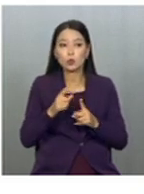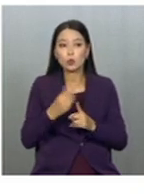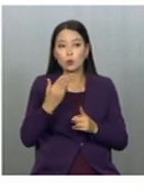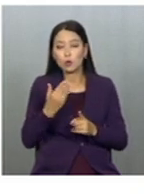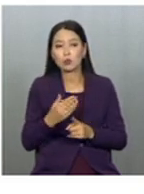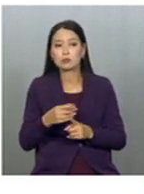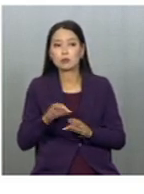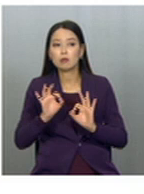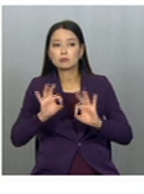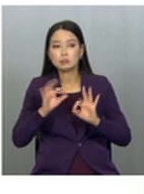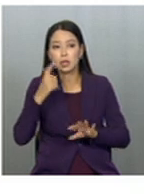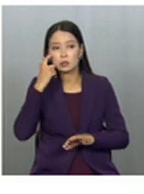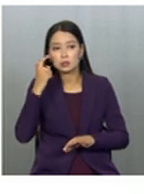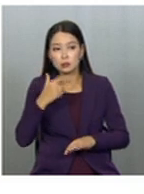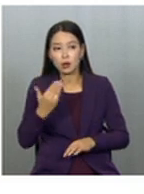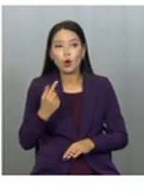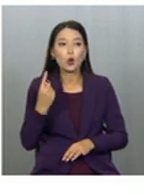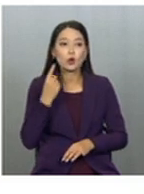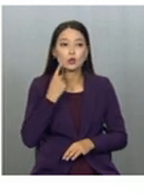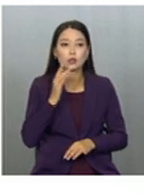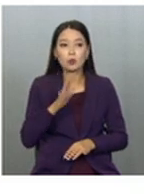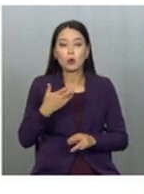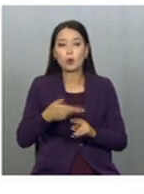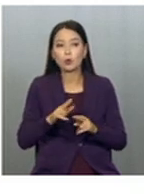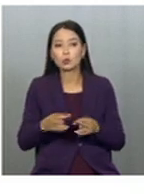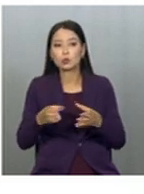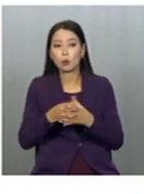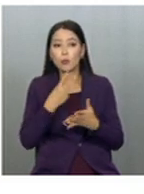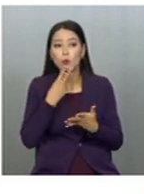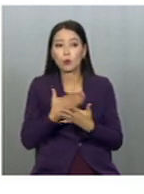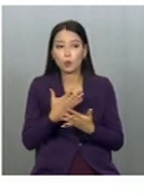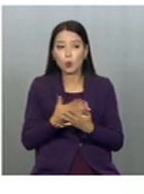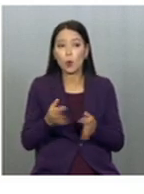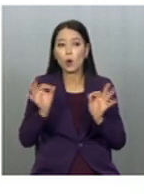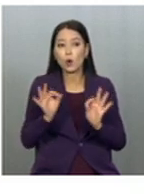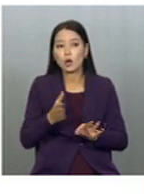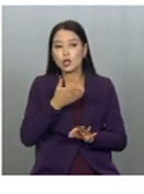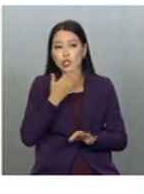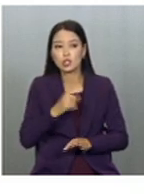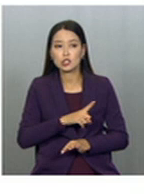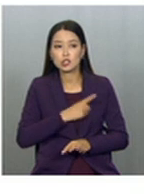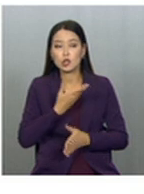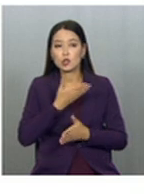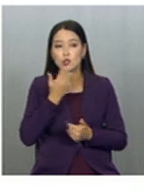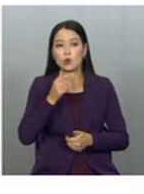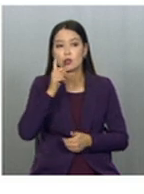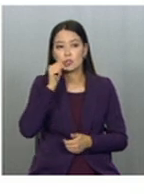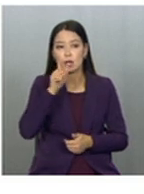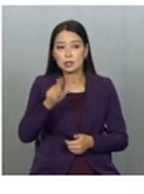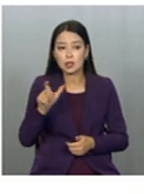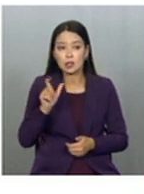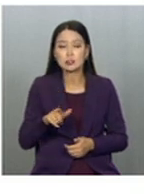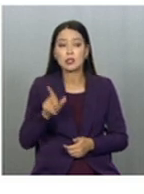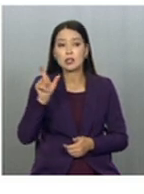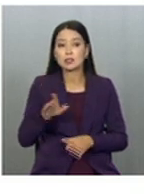өнерсіз жігері жоқ жетпегір ақ. Кісемес ел намысын ұққандай ақ, ербиер ессіз тауға шыққандай ақ, жиенқұл